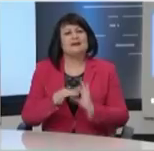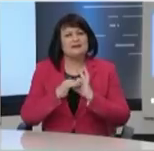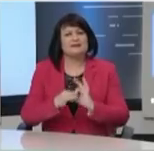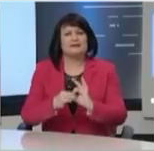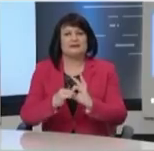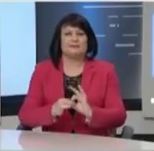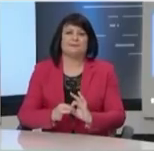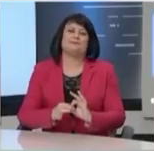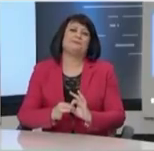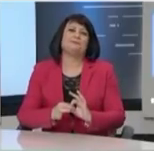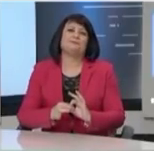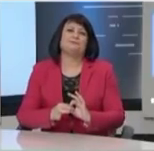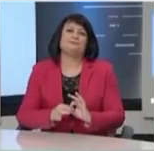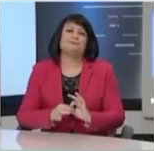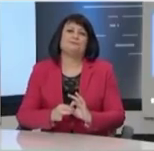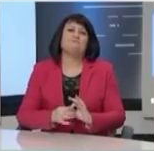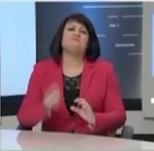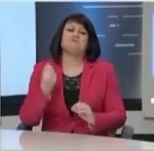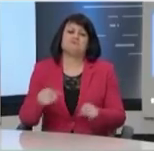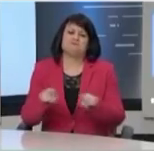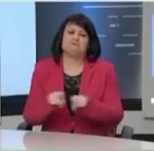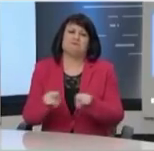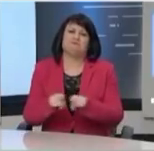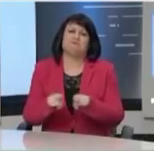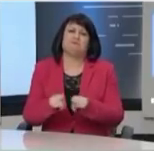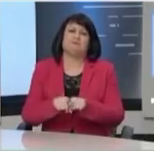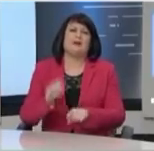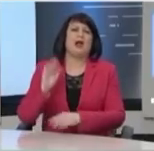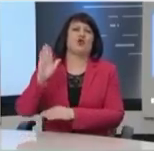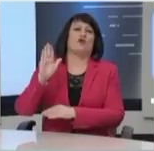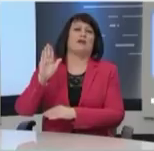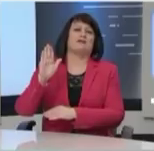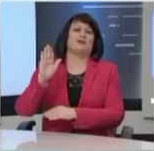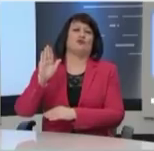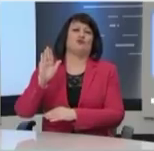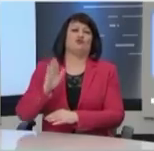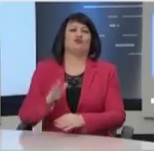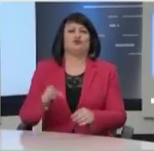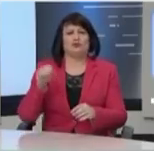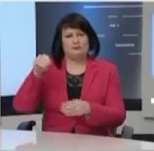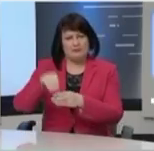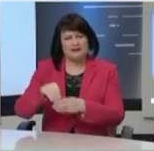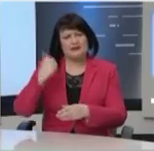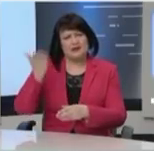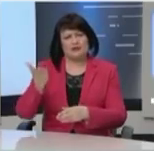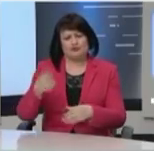Συνεχίζετε την αγαστή σύμπλευση με την ακροδεξιά εντός αλλά και εκτός